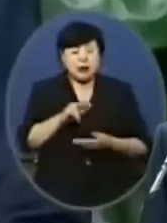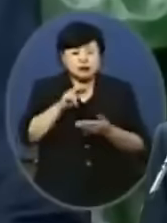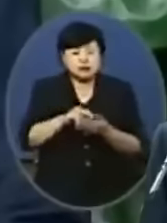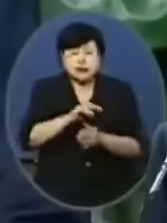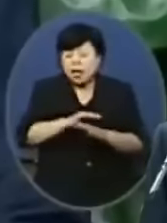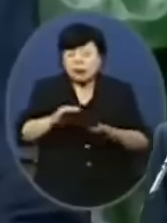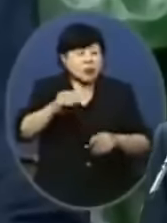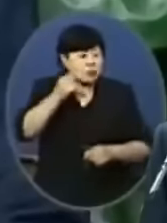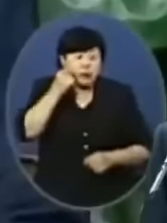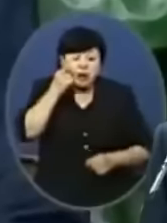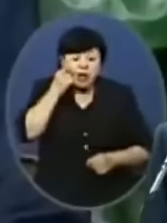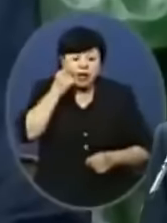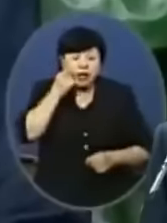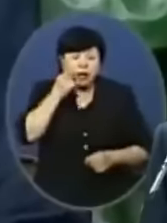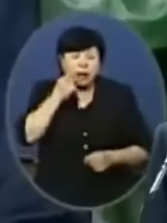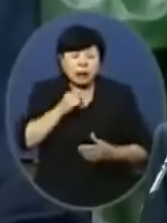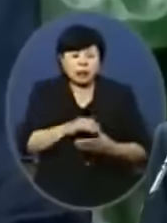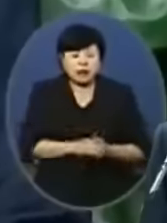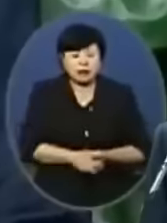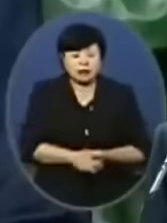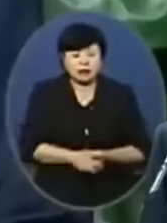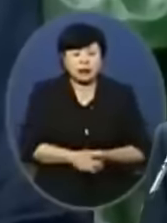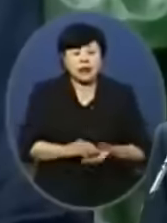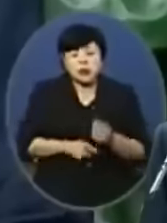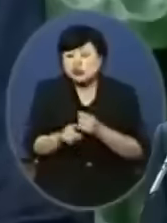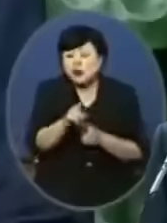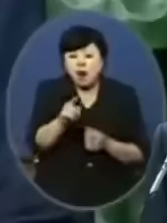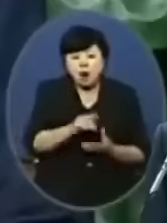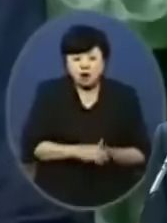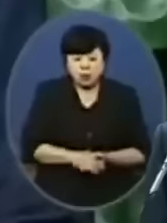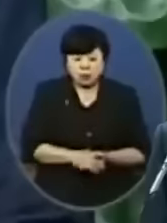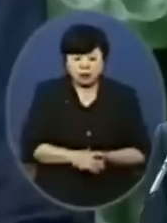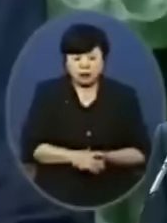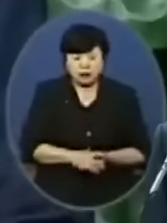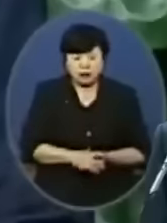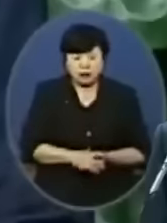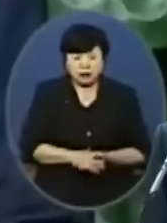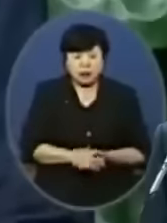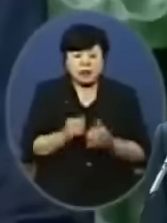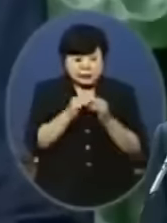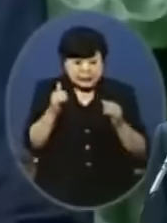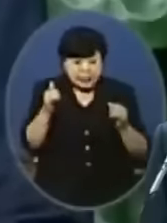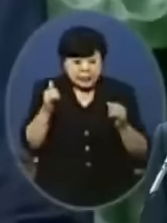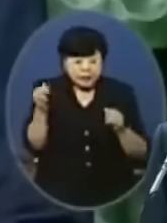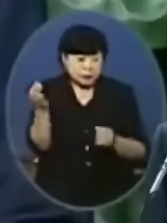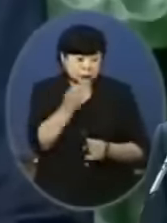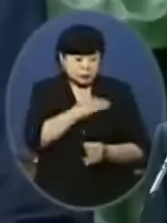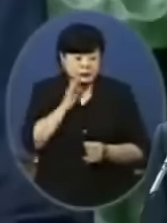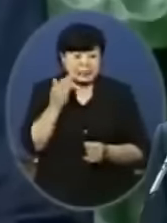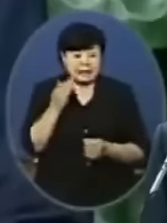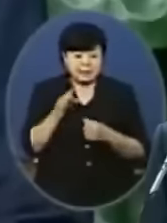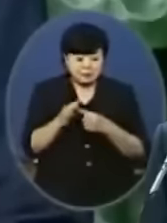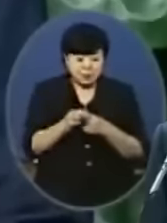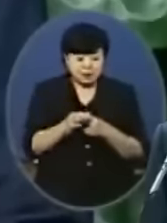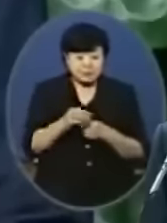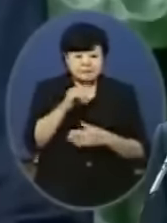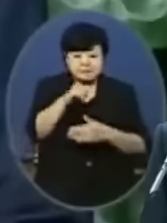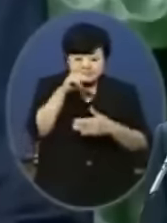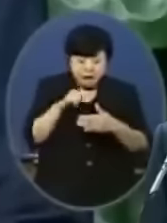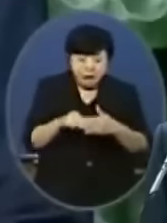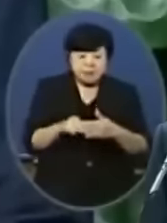문제를 해결할 수 있는 능력이 떨어지더라는 것입니다. 왜 그러냐? 사람이 부자가 되면 그만큼